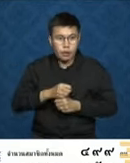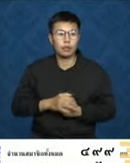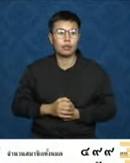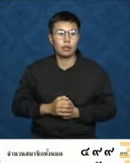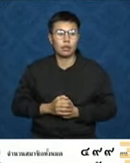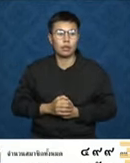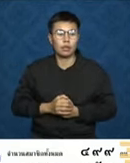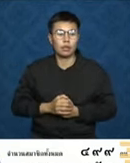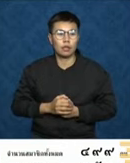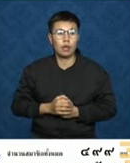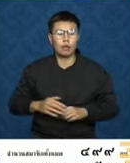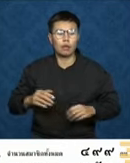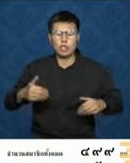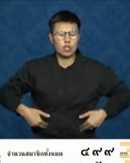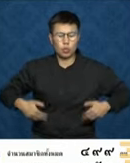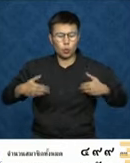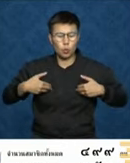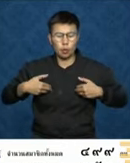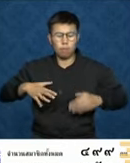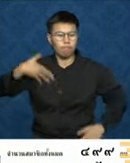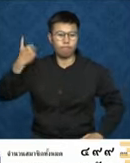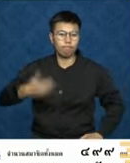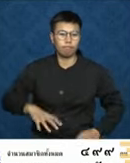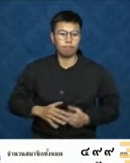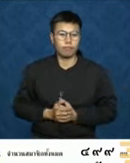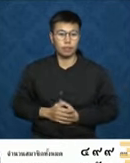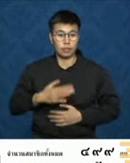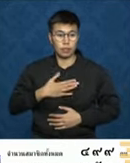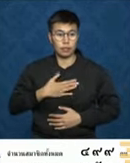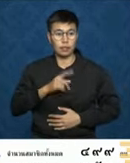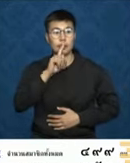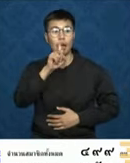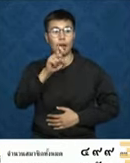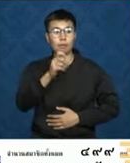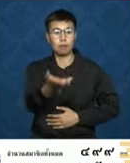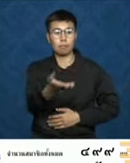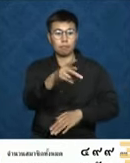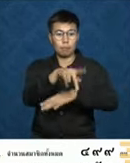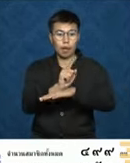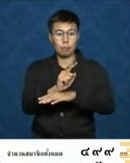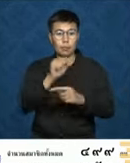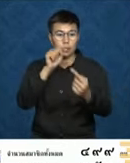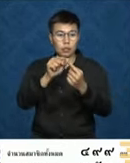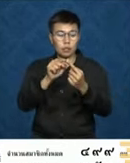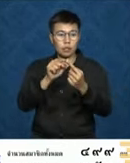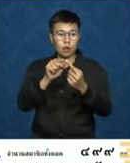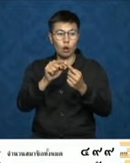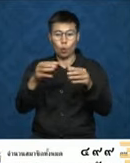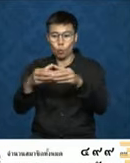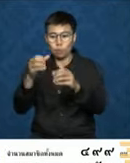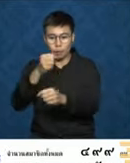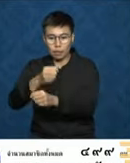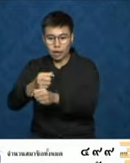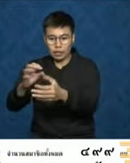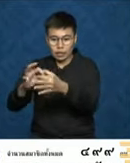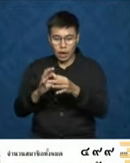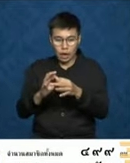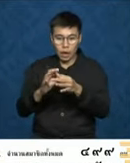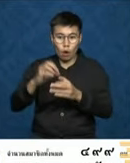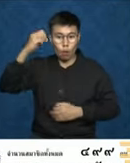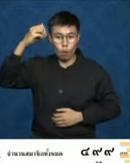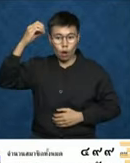สะดวกในการใช้ชีวิตประจำวันค่ะดิฉันจึงหารือท่านประธานไปยังหน่วยงานที่เกี่ยวข้องการควคว้าส่วน